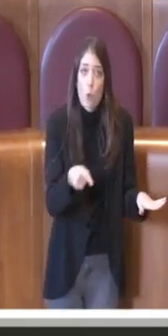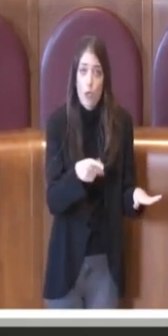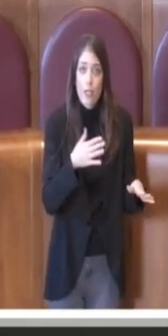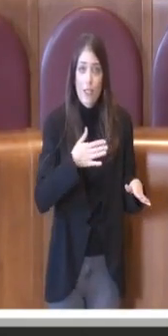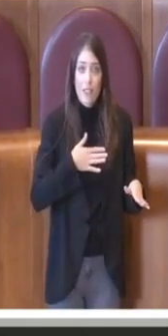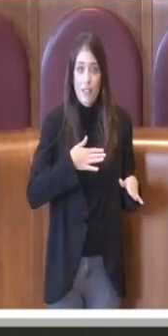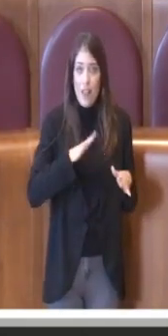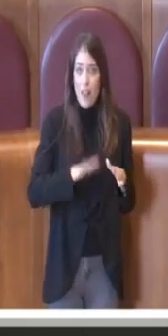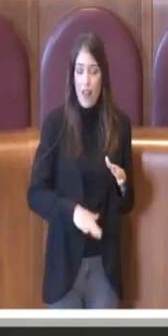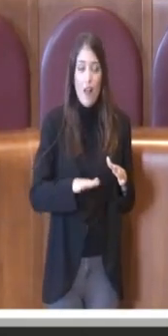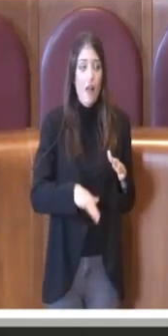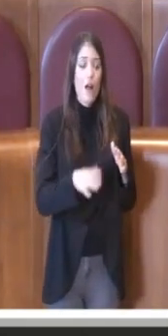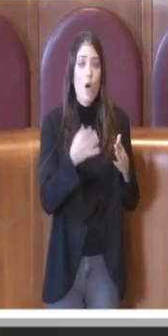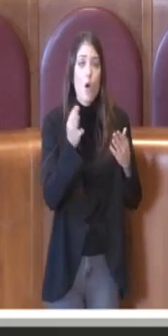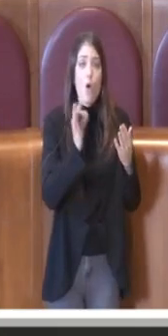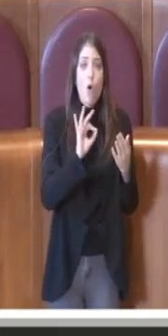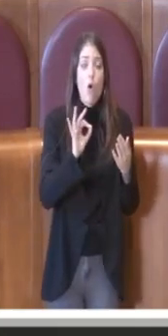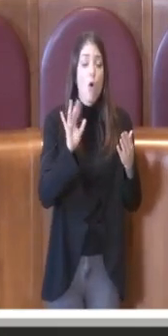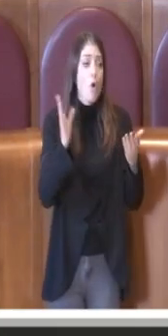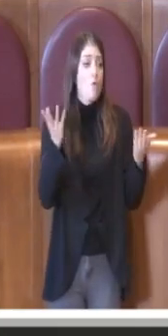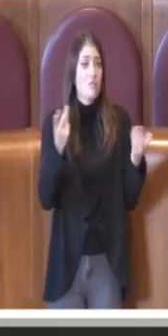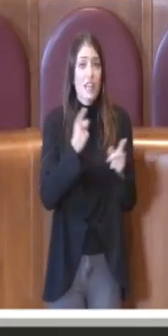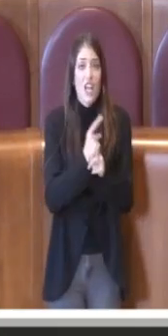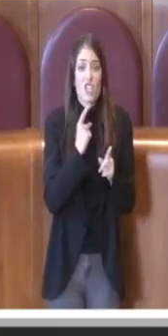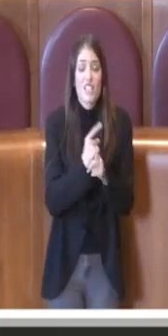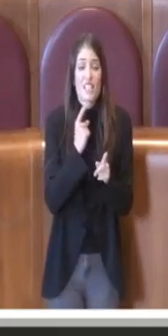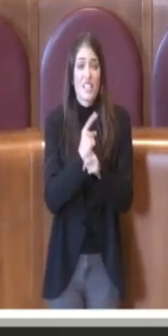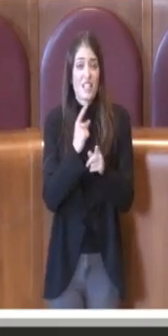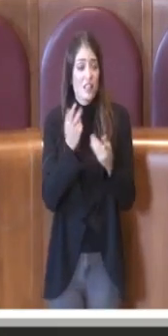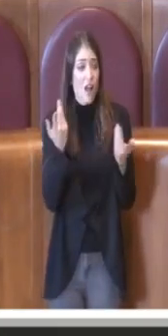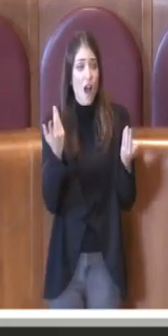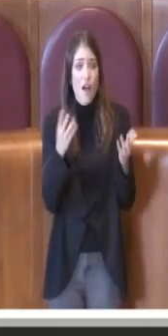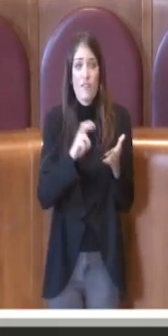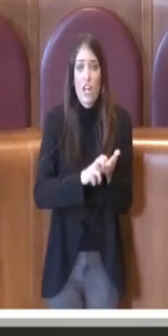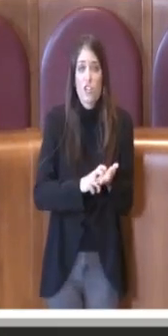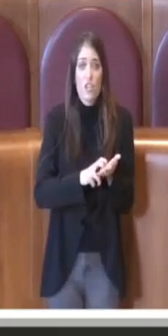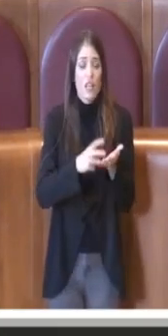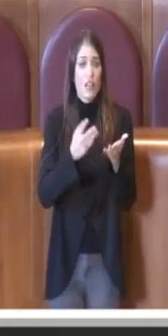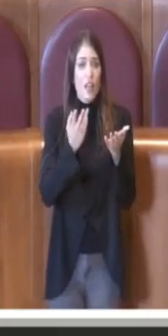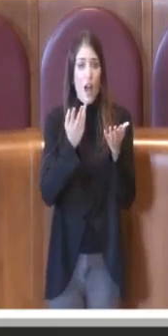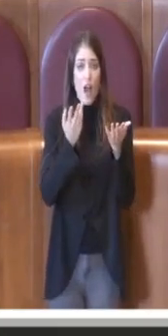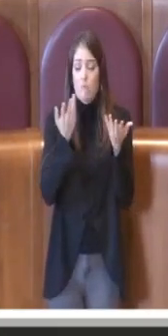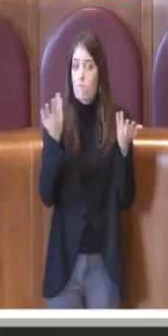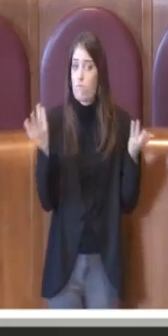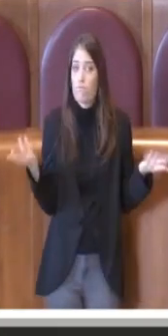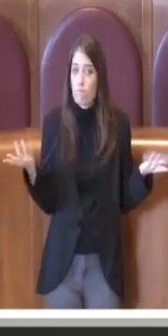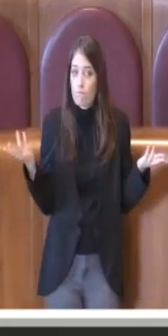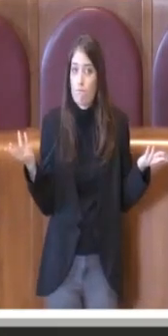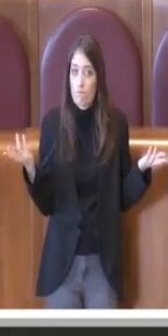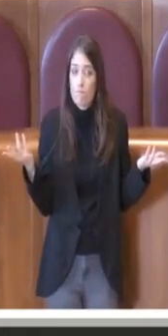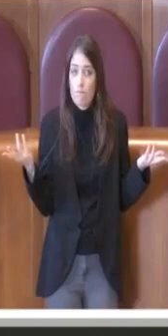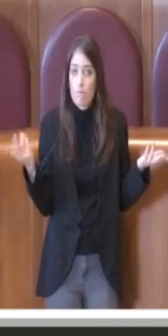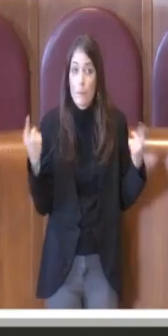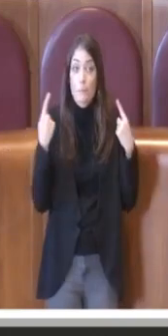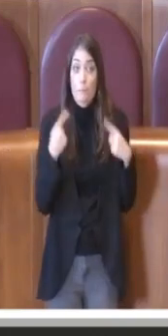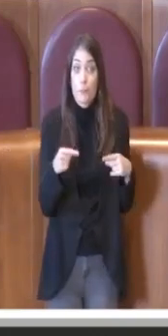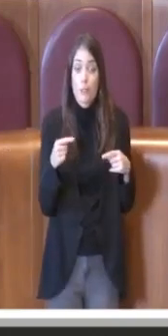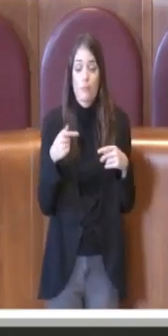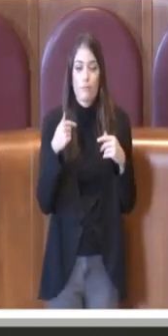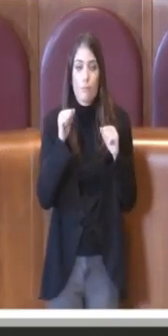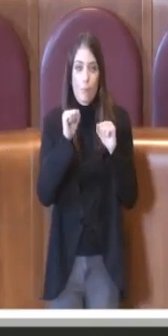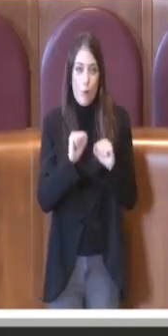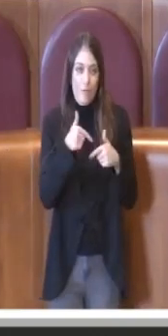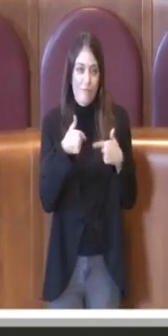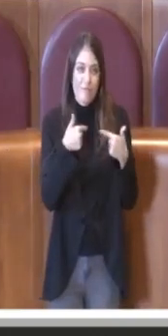situazione anche delle eventuali necessità o fragilità, come le vogliamo chiamare. Questo per poter dare ad